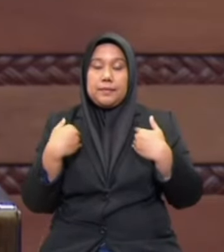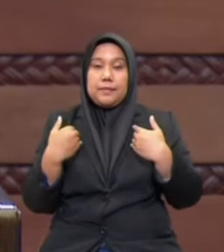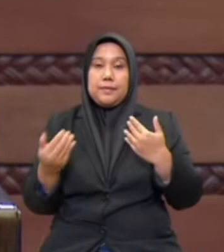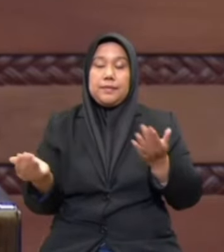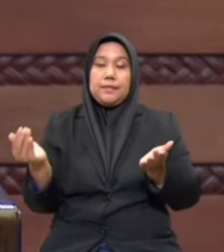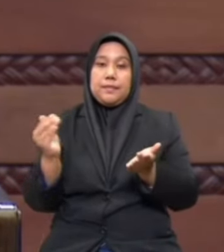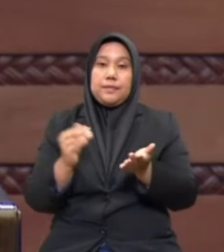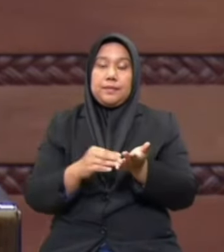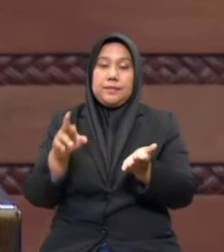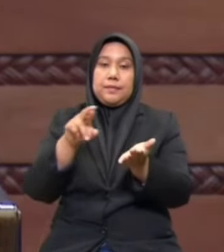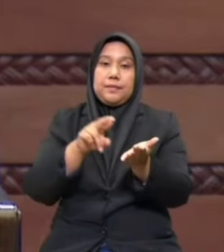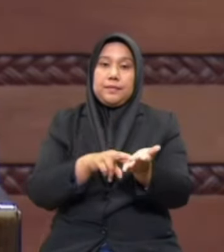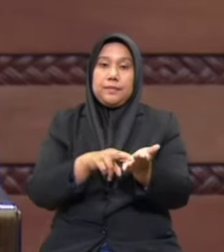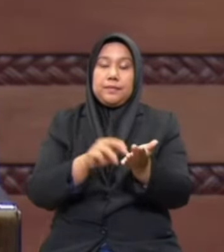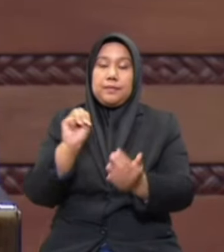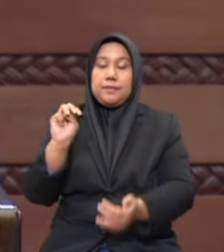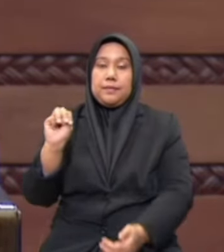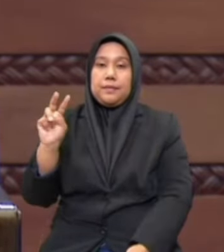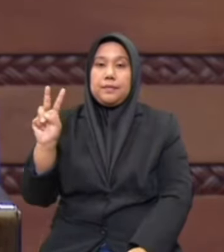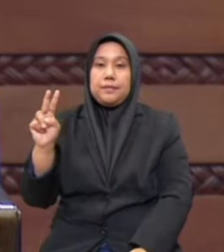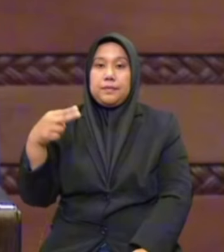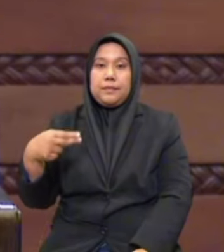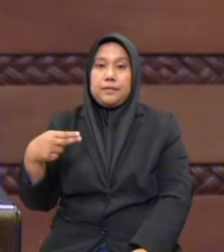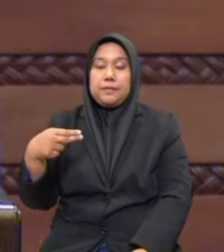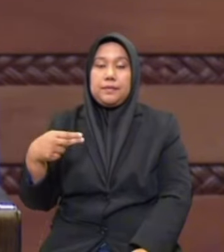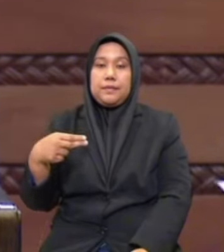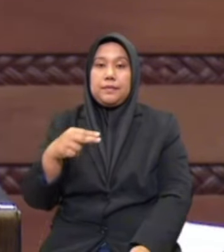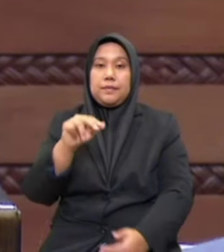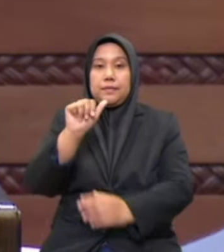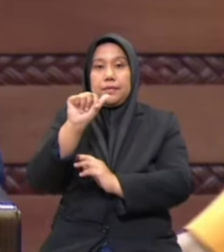m2h sebagai Ejen